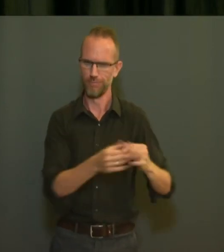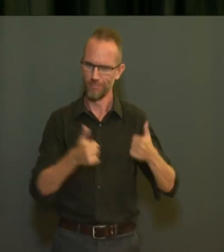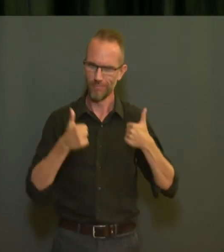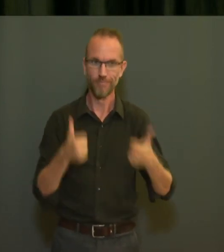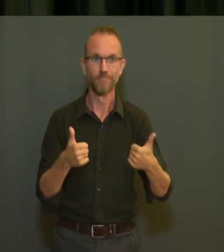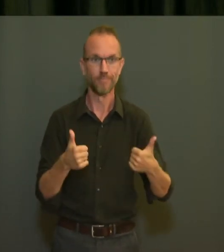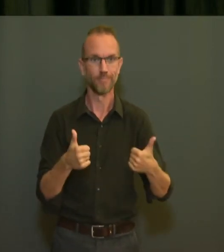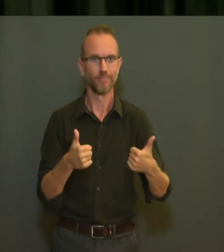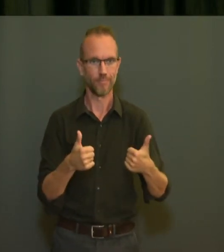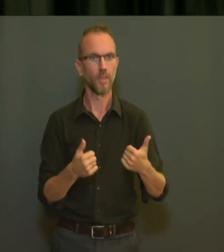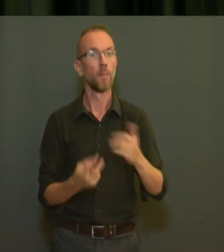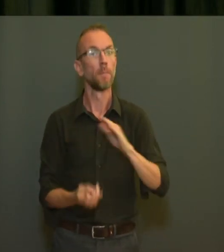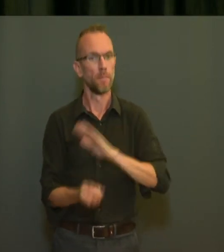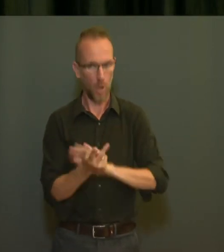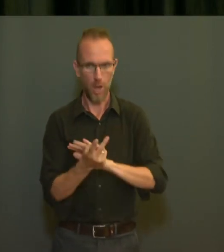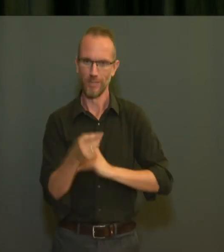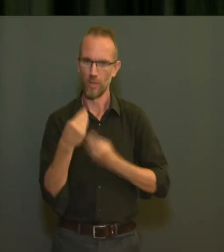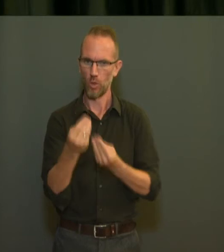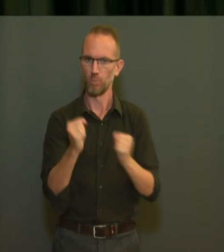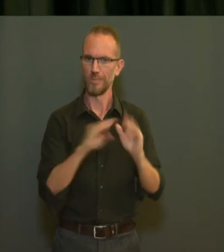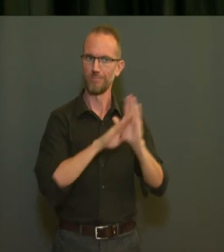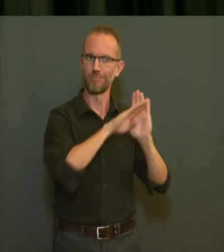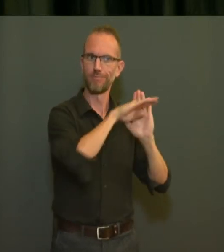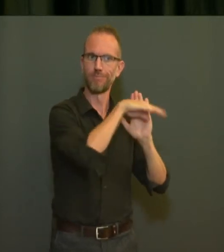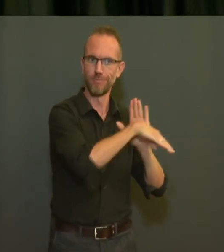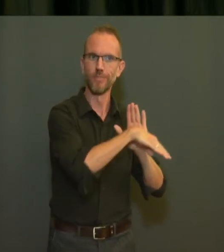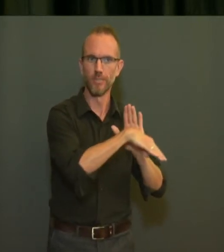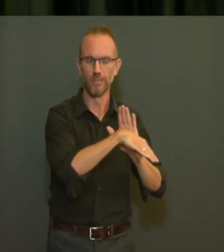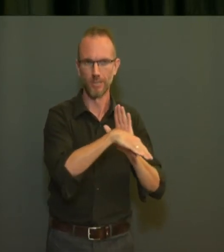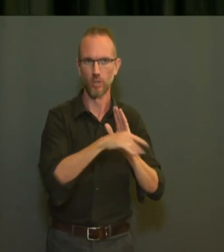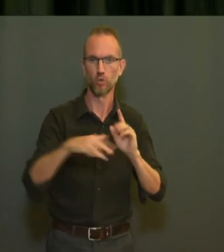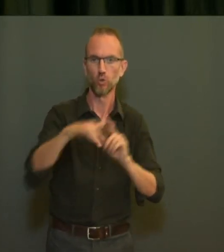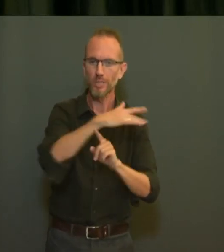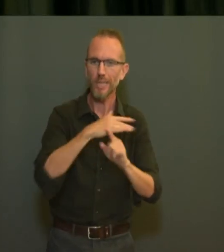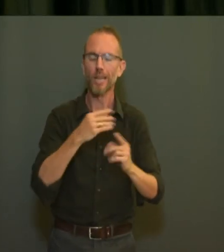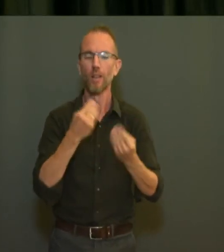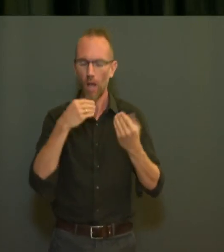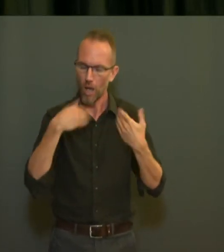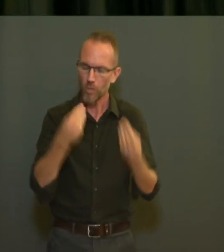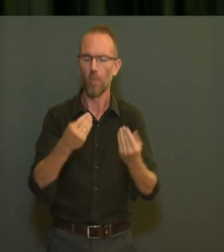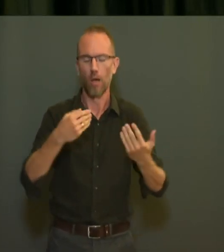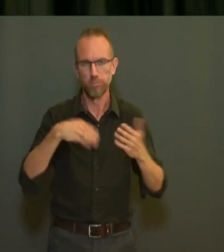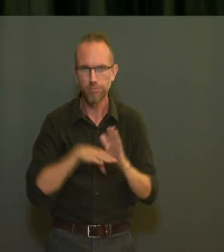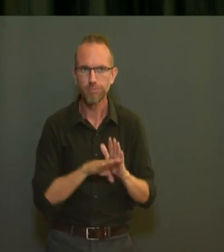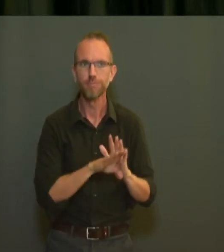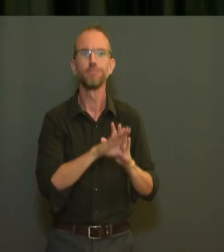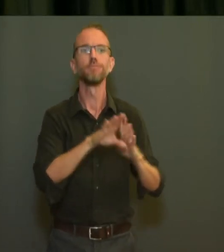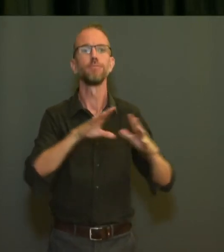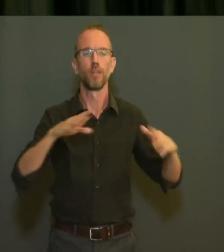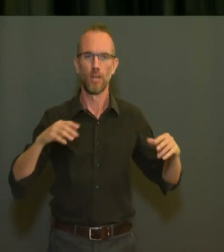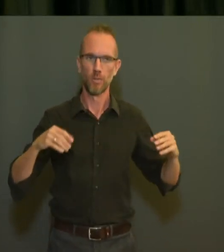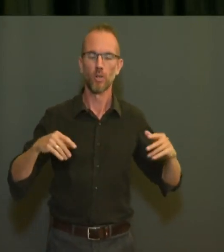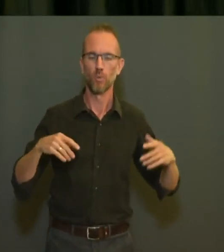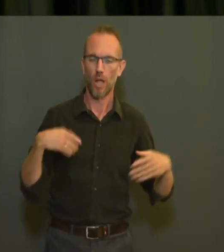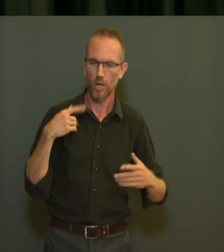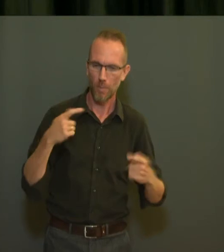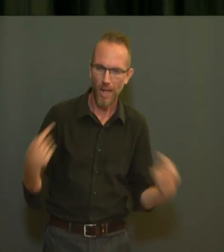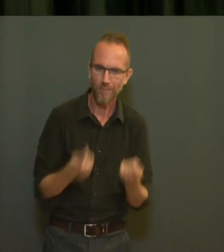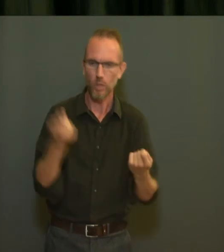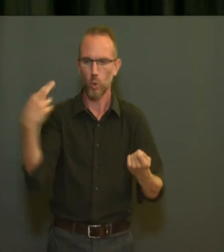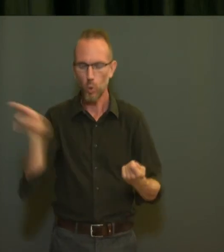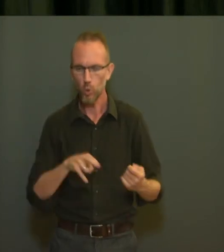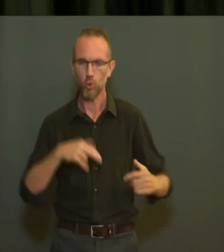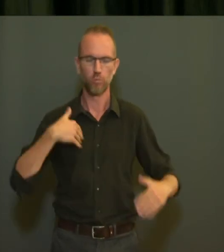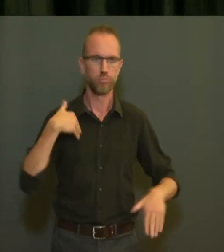société qui pourra dès lors reprendre pas à pas ses activités. Ce n'est pas toujours facile, mais merci pour votre